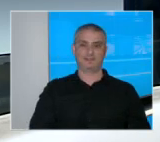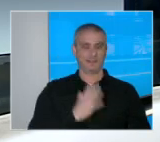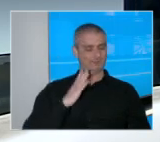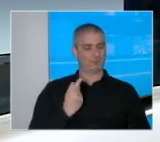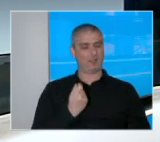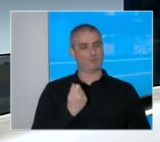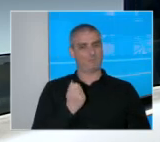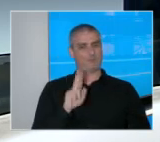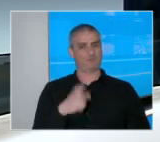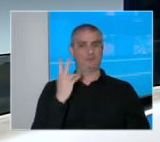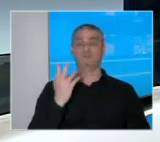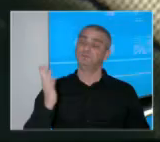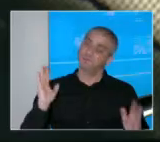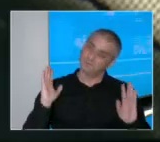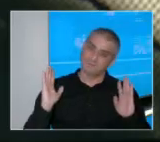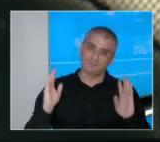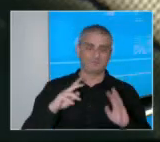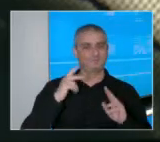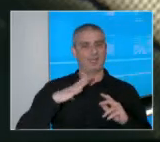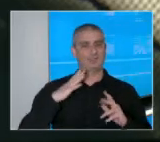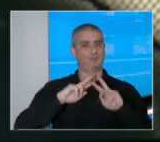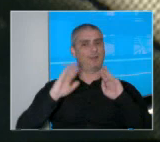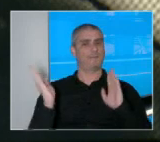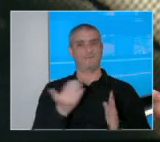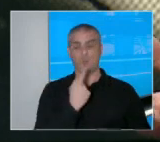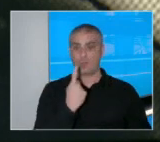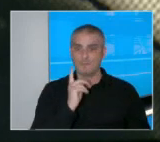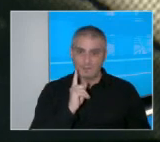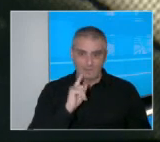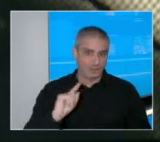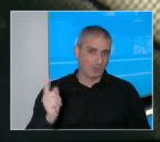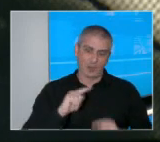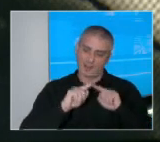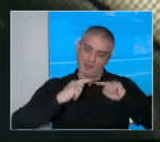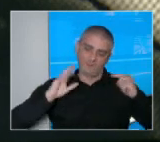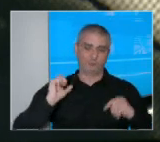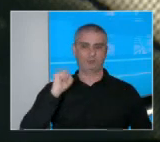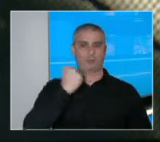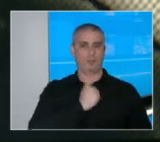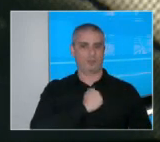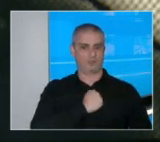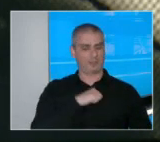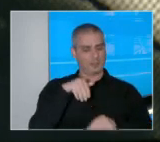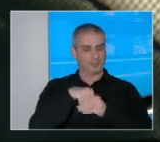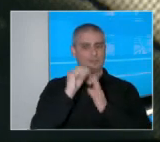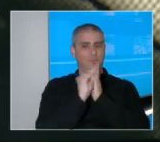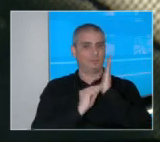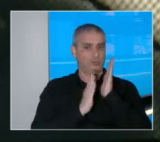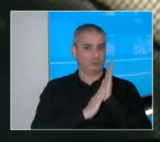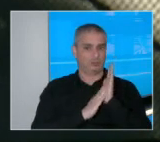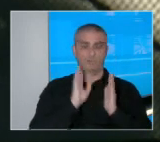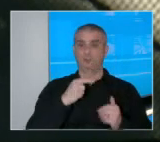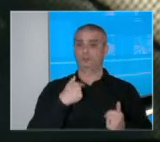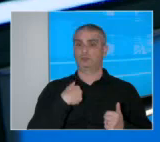הצולת הממון. האצולה מכל הכיוונים, אבל באמת כל הגוונים של הציונות הדתית, אני חושב, נמצאים ברשימה. יש לנו